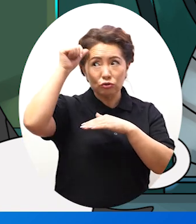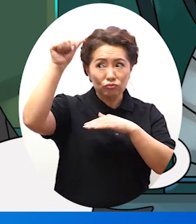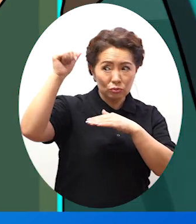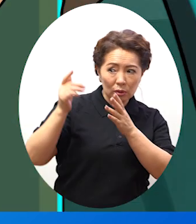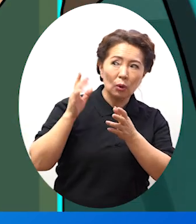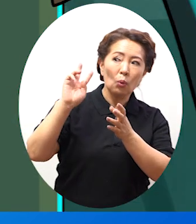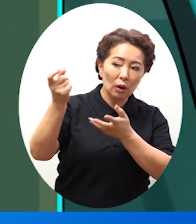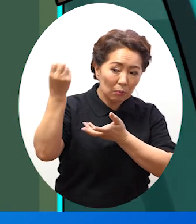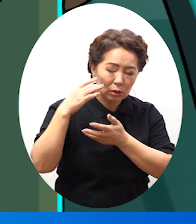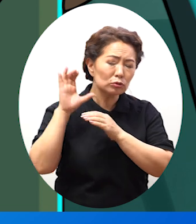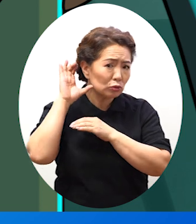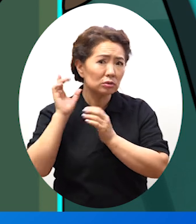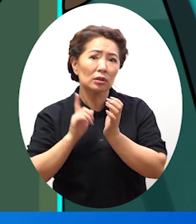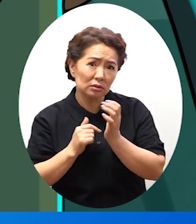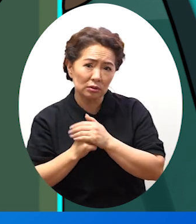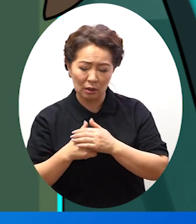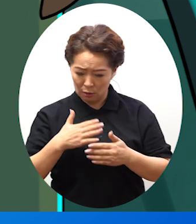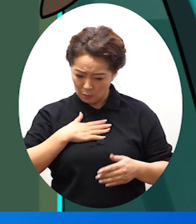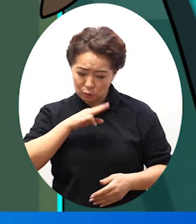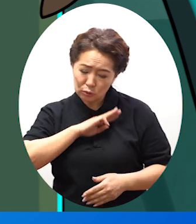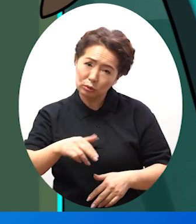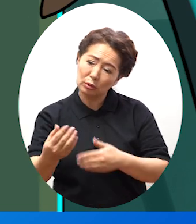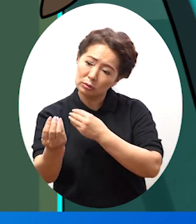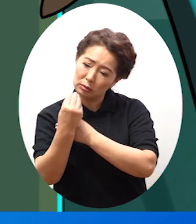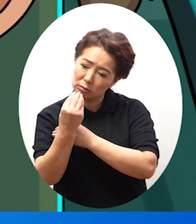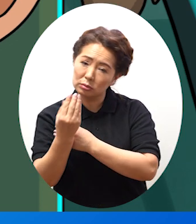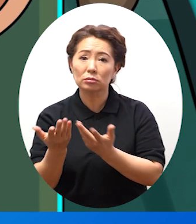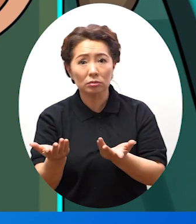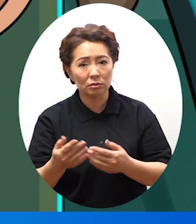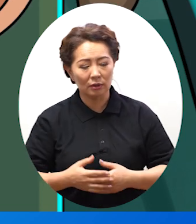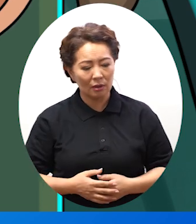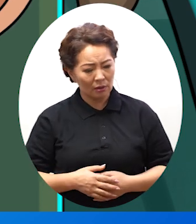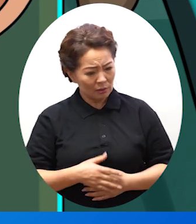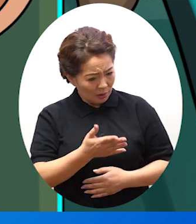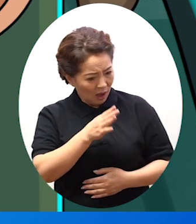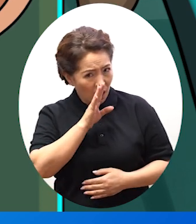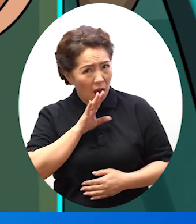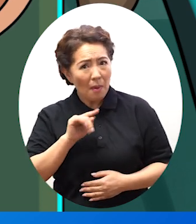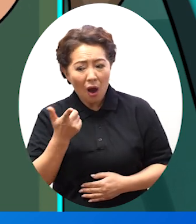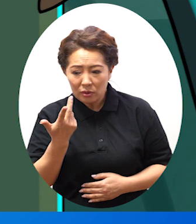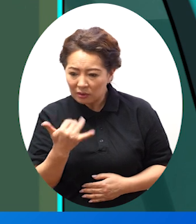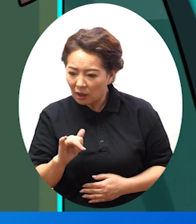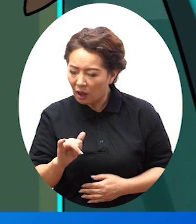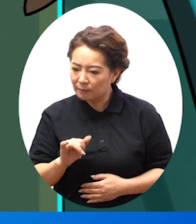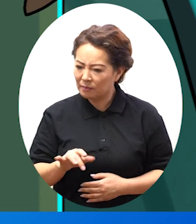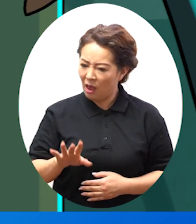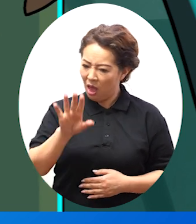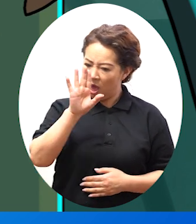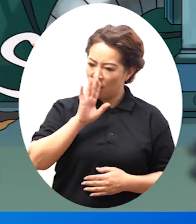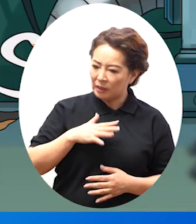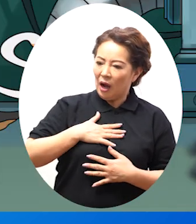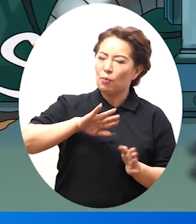дээ. Тэр хүмүүс бидний төлөө л хэлж байгаа. Сая гэхэд аюултай байсан болохоор тэгч сүртэй хэлсэн